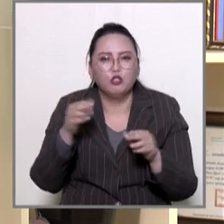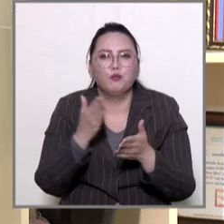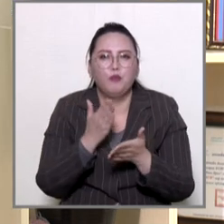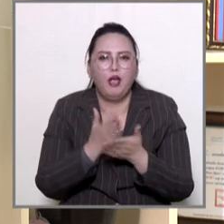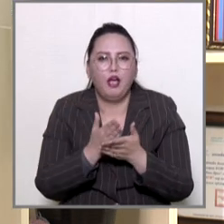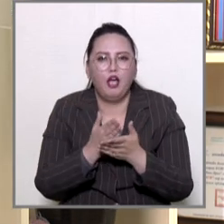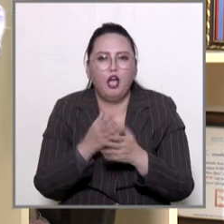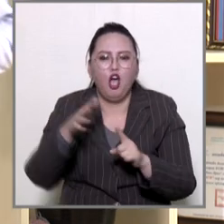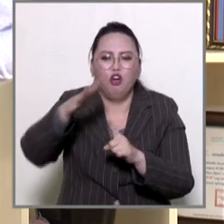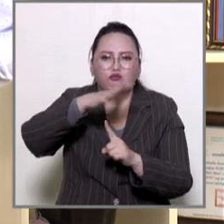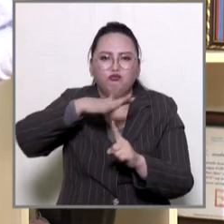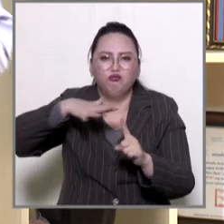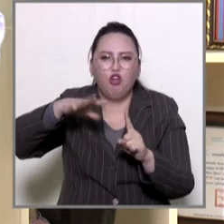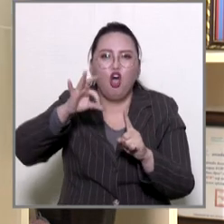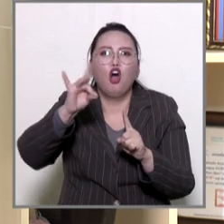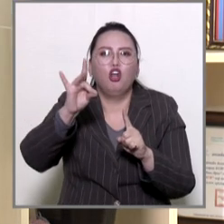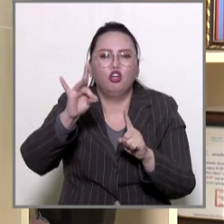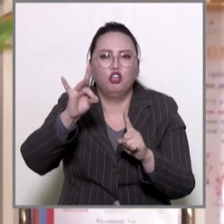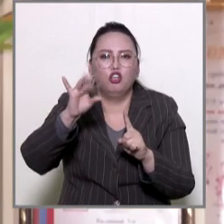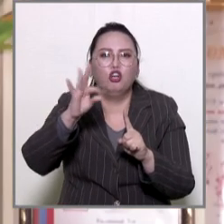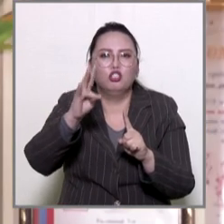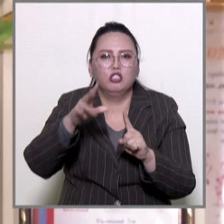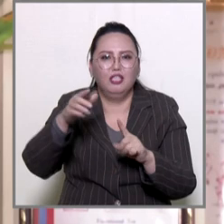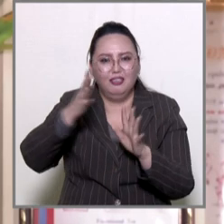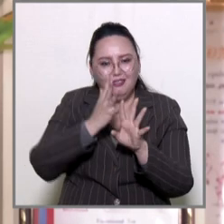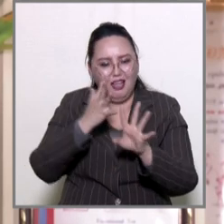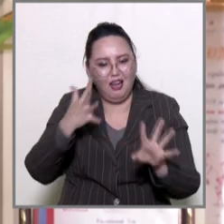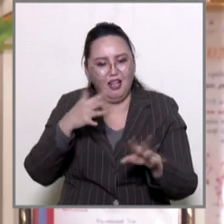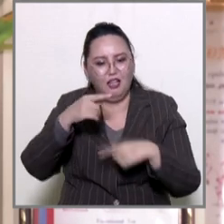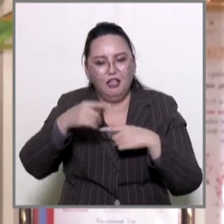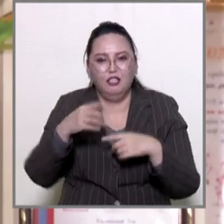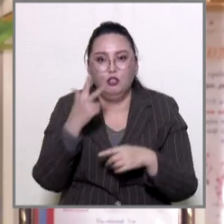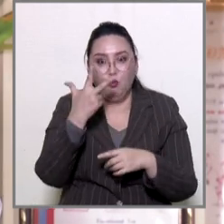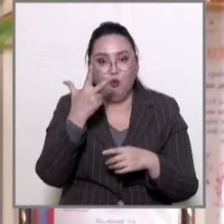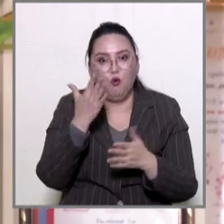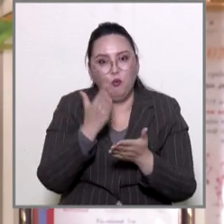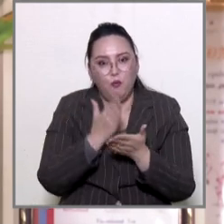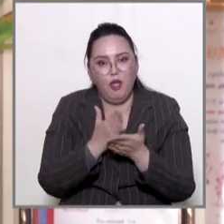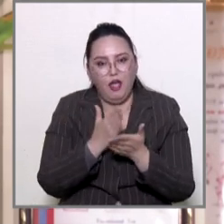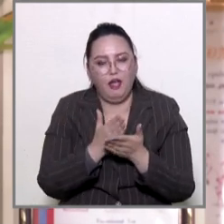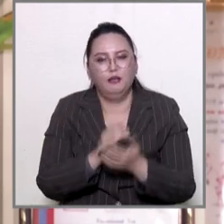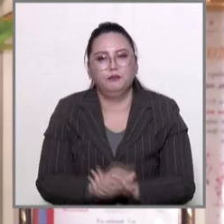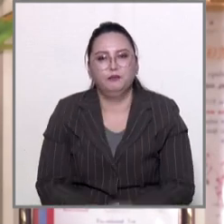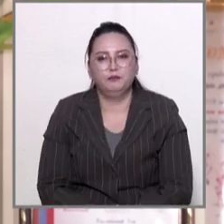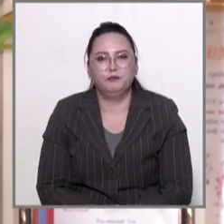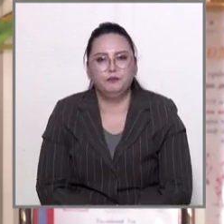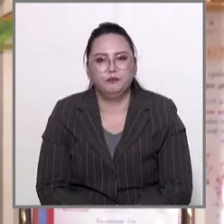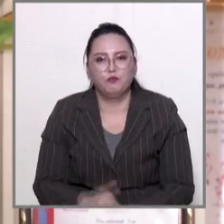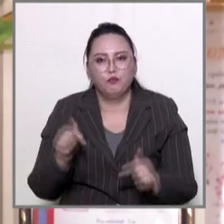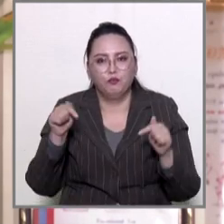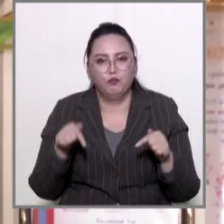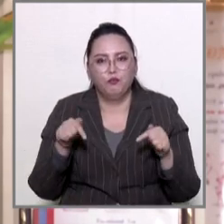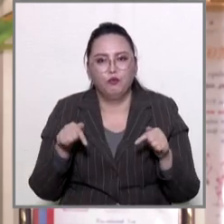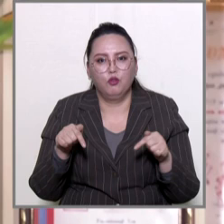явдлын орны дараалл гэсэн 3 дараалл байдгаа гэдгийг та бүхэн маань маш сайн мэдж байгаа хаа. За,